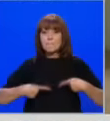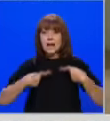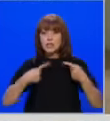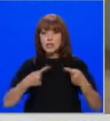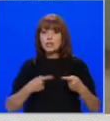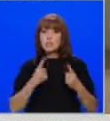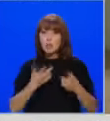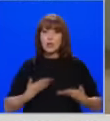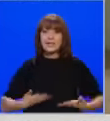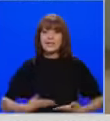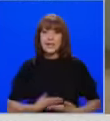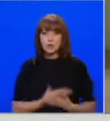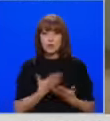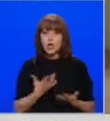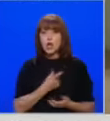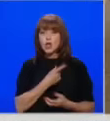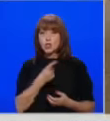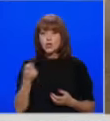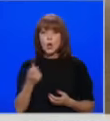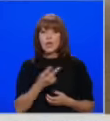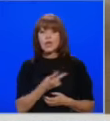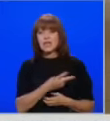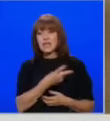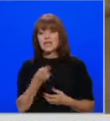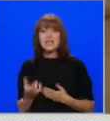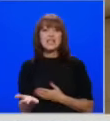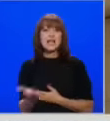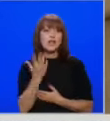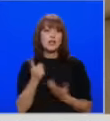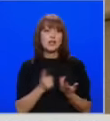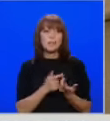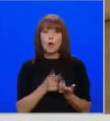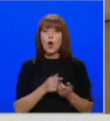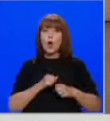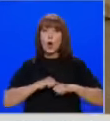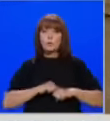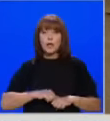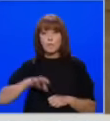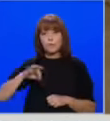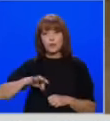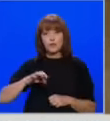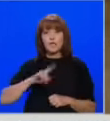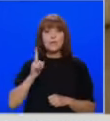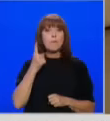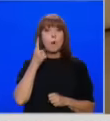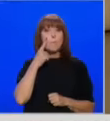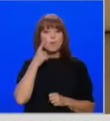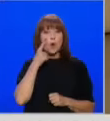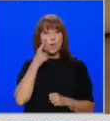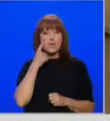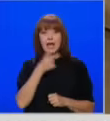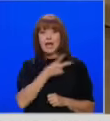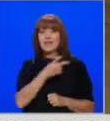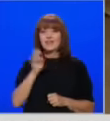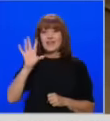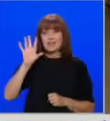за 100 000, 200 000 броя павета. За сега обаче общината е поръчала само пробна серия от